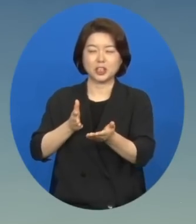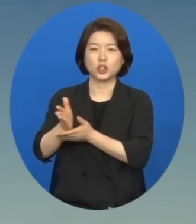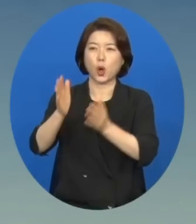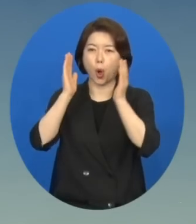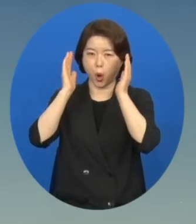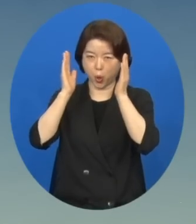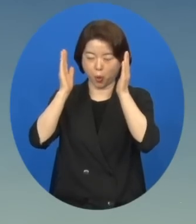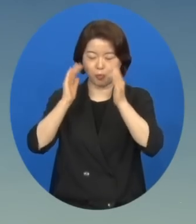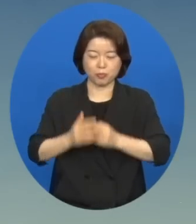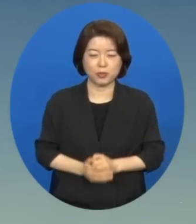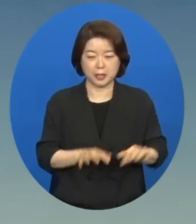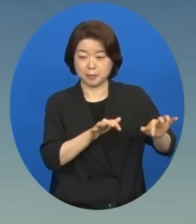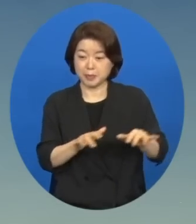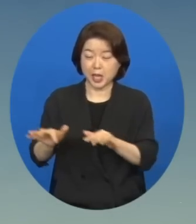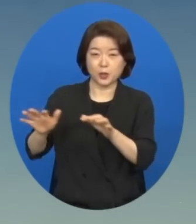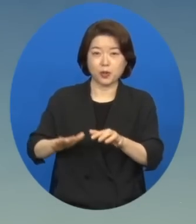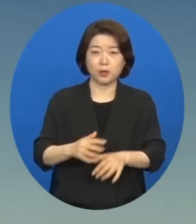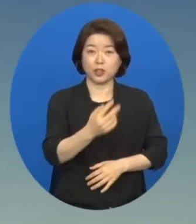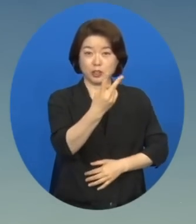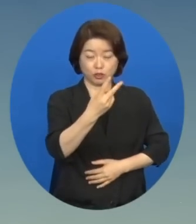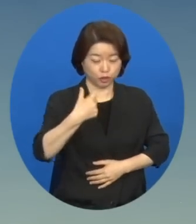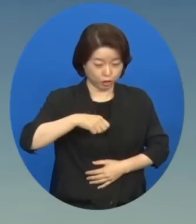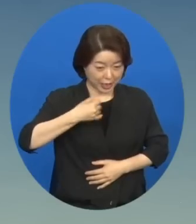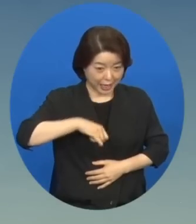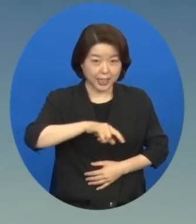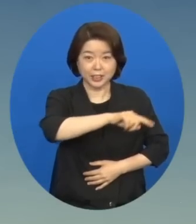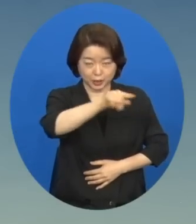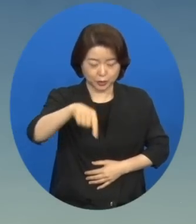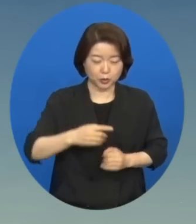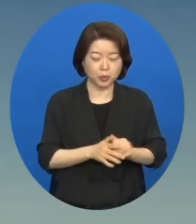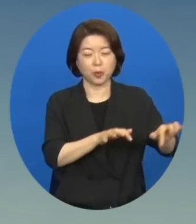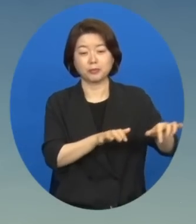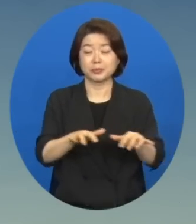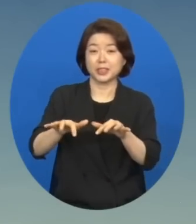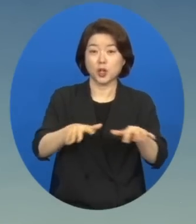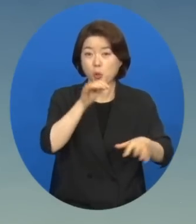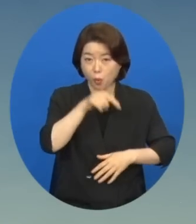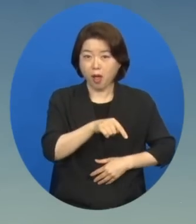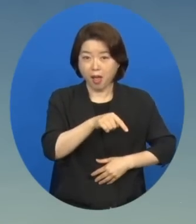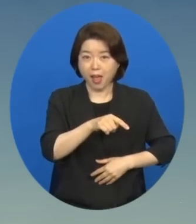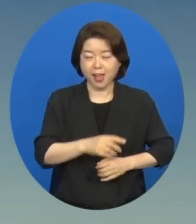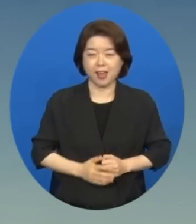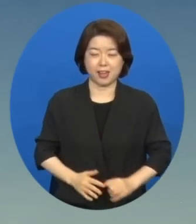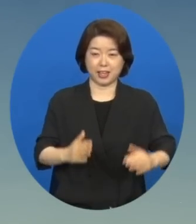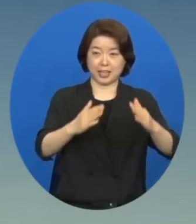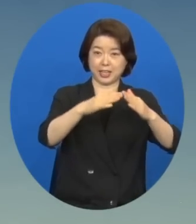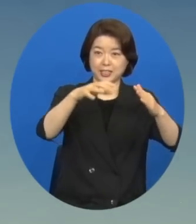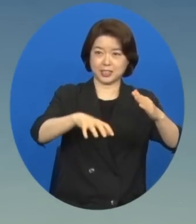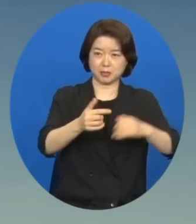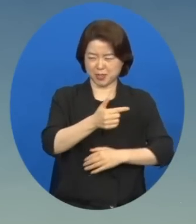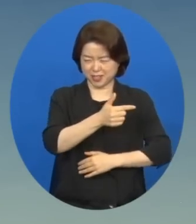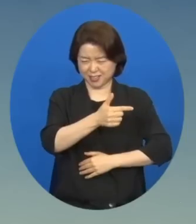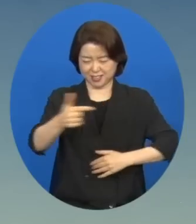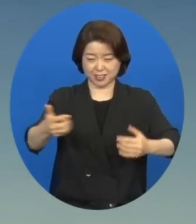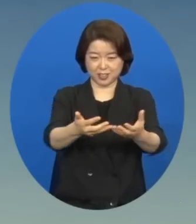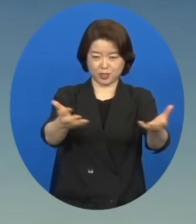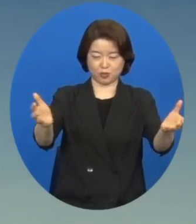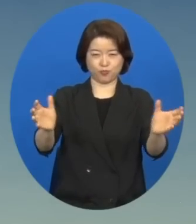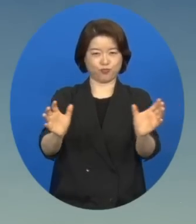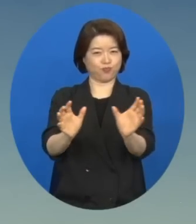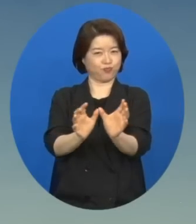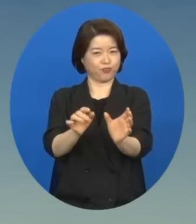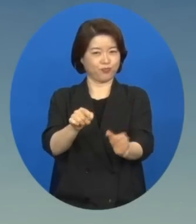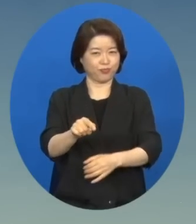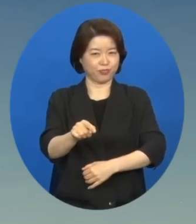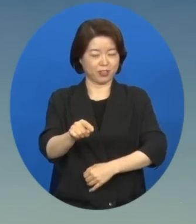치고 또 두 아이들도 피아노를 치는데 그 피아노가 집에 큰 부분을 차지합니다.